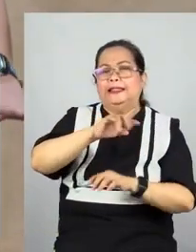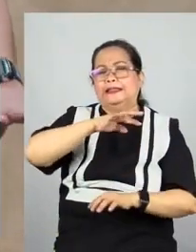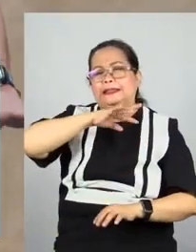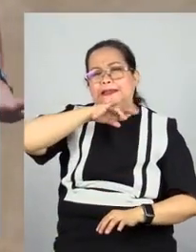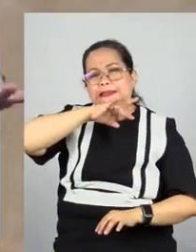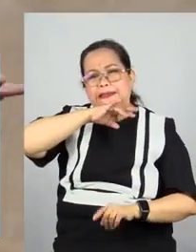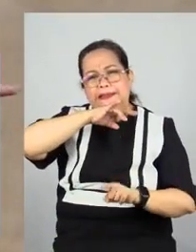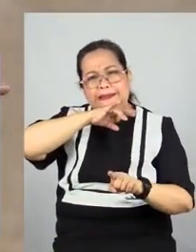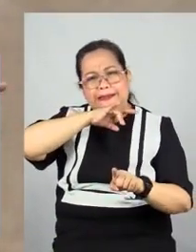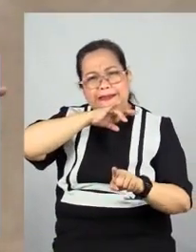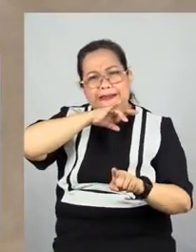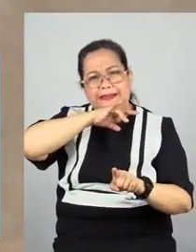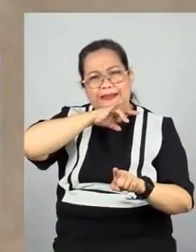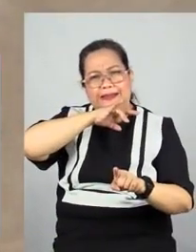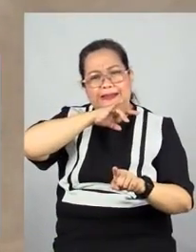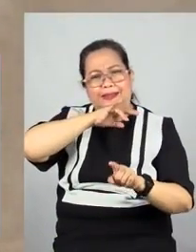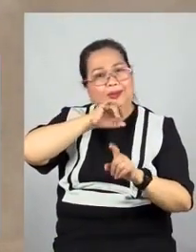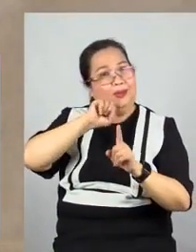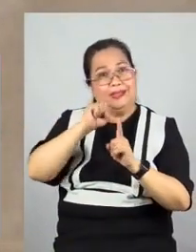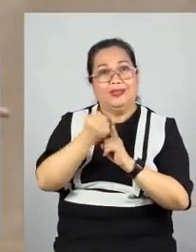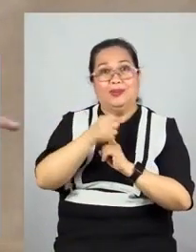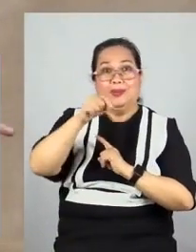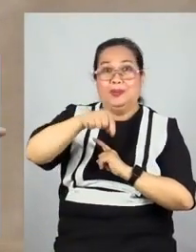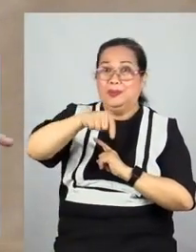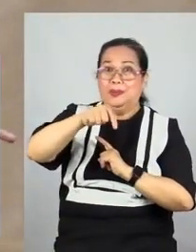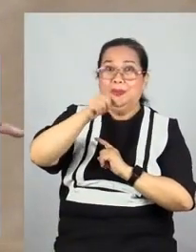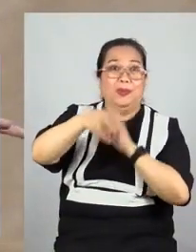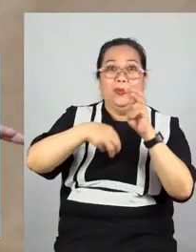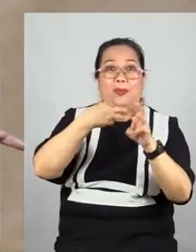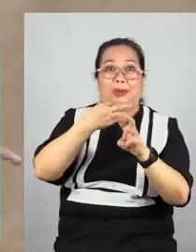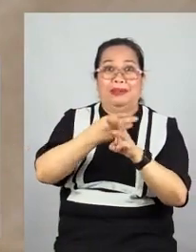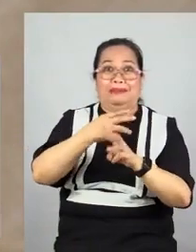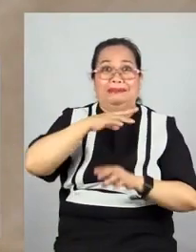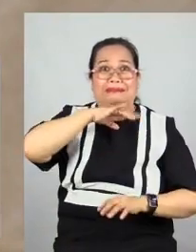karumal-dumal na sitwasyon ng sanlibutan